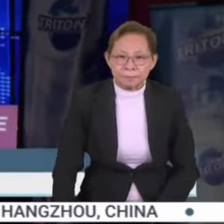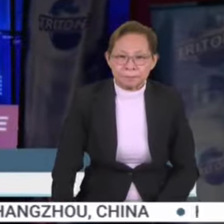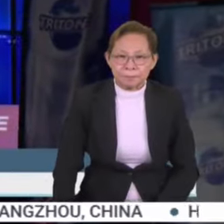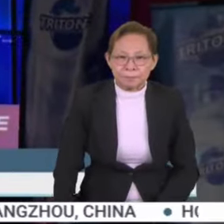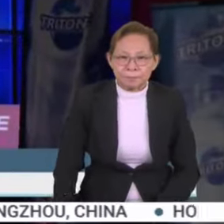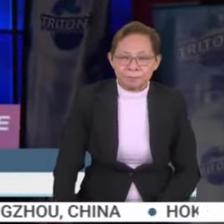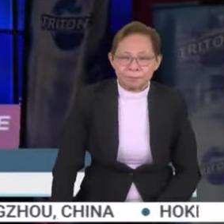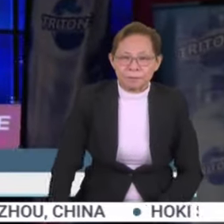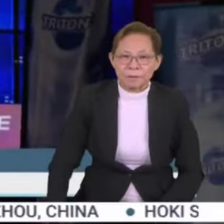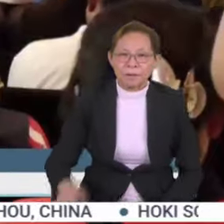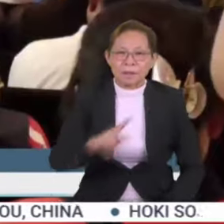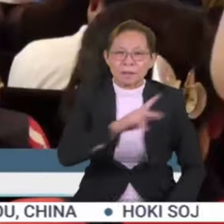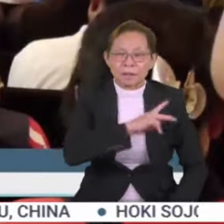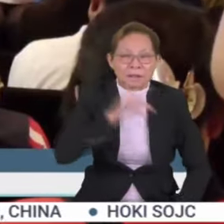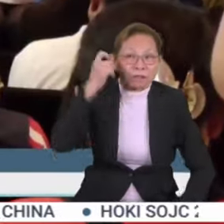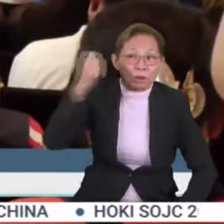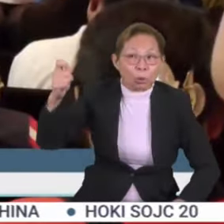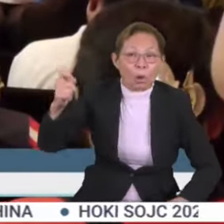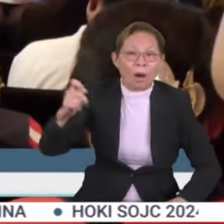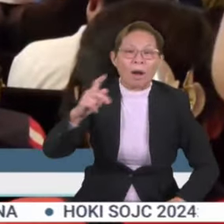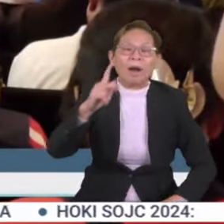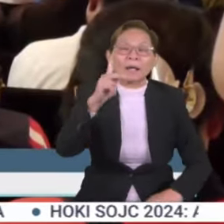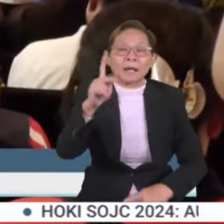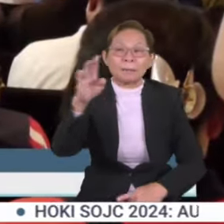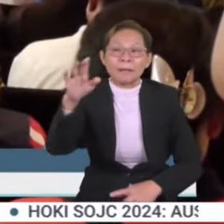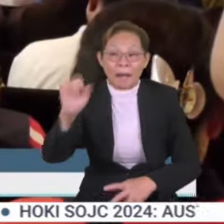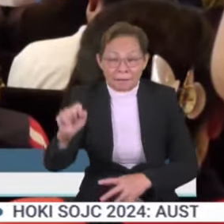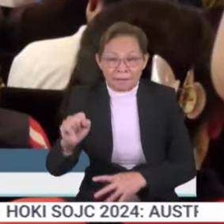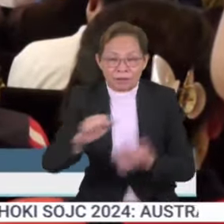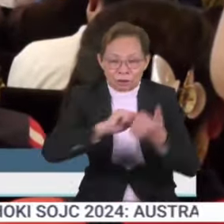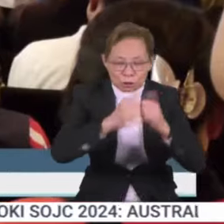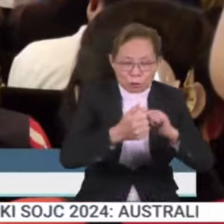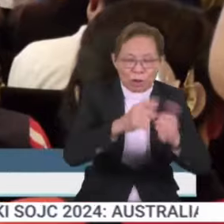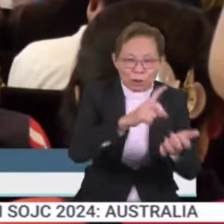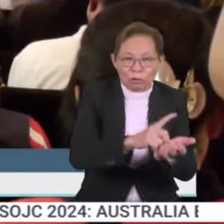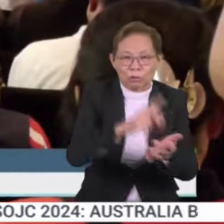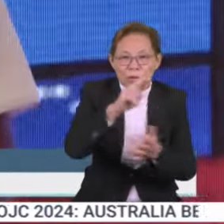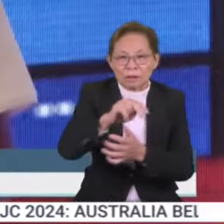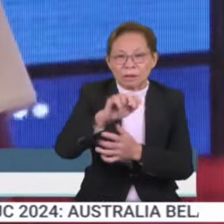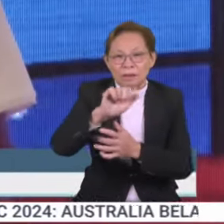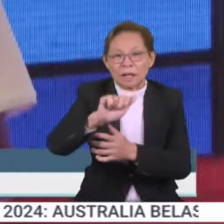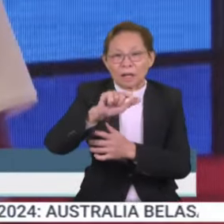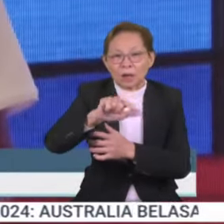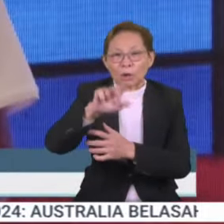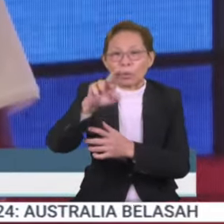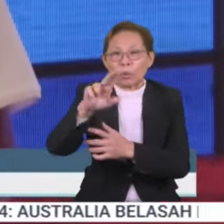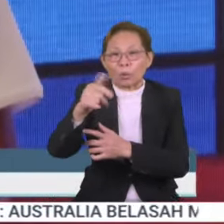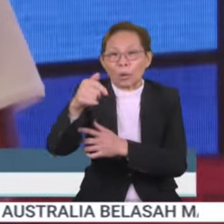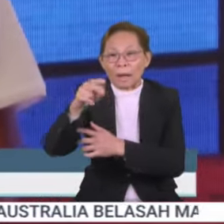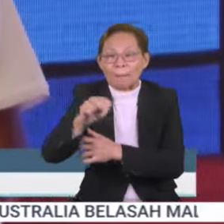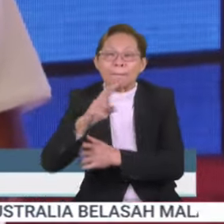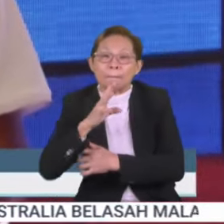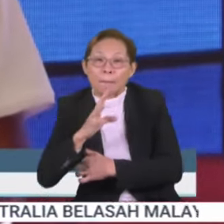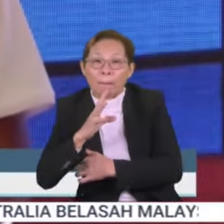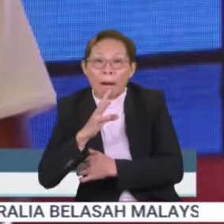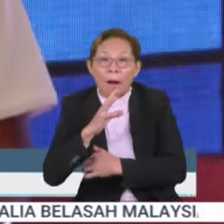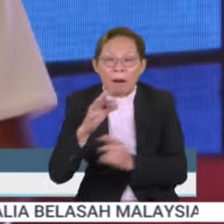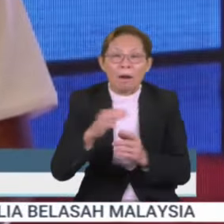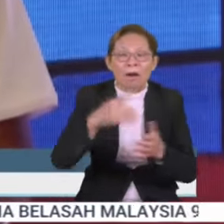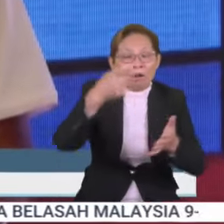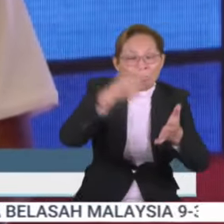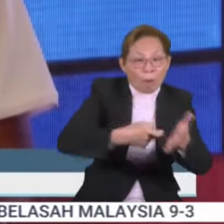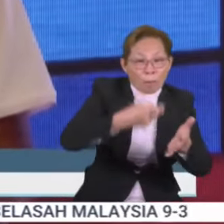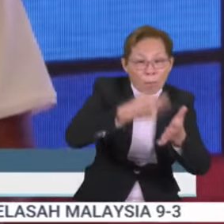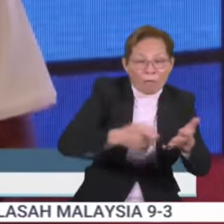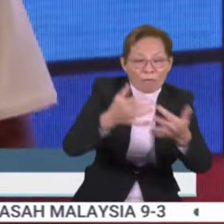negara ketua setiausaha Kementerian belia dan sukan Dr Nagu lenren kangayat karasu berkata pengecualian